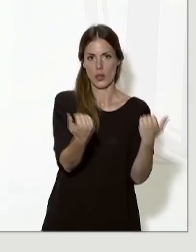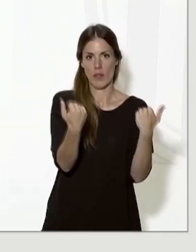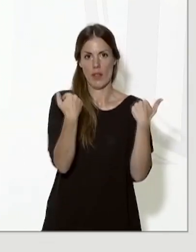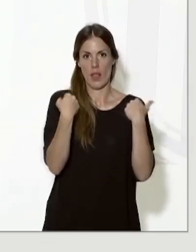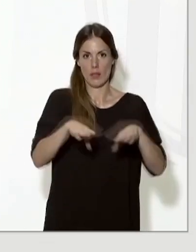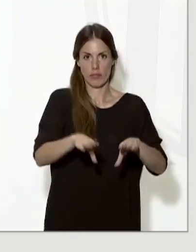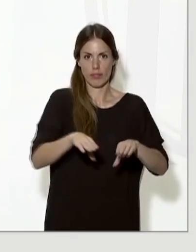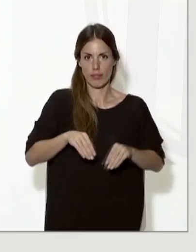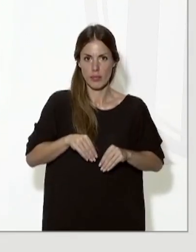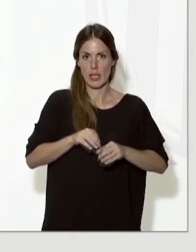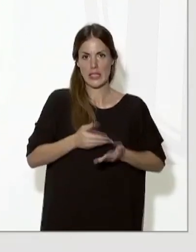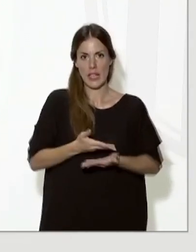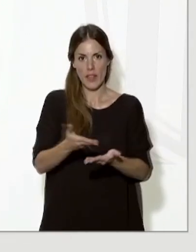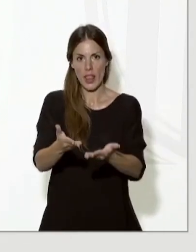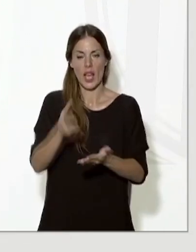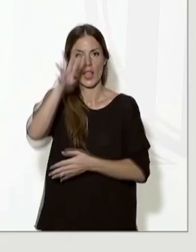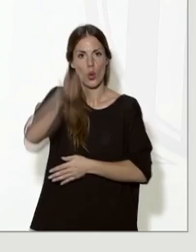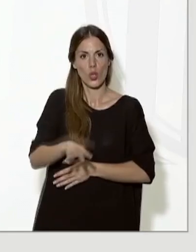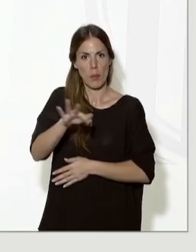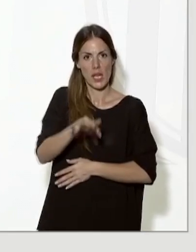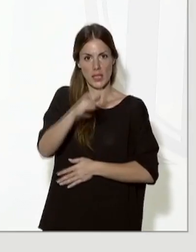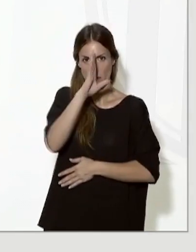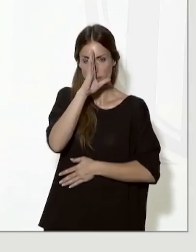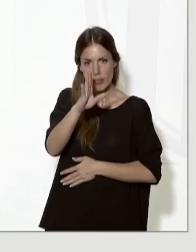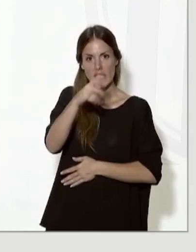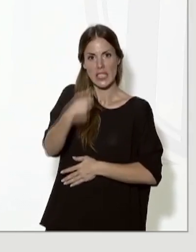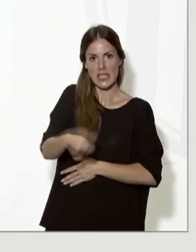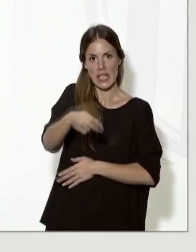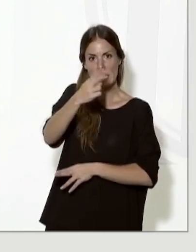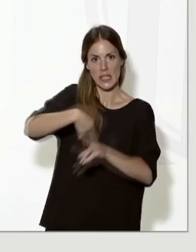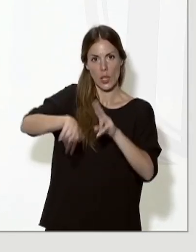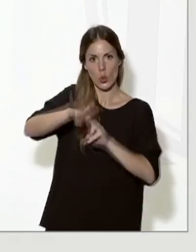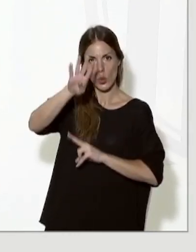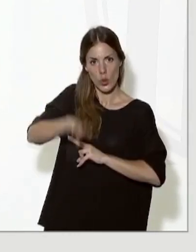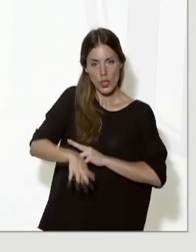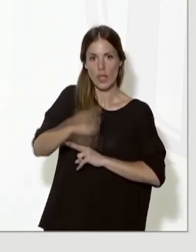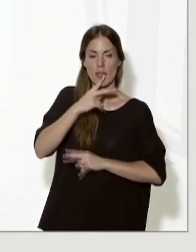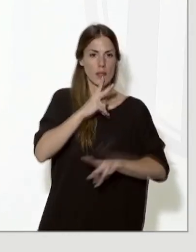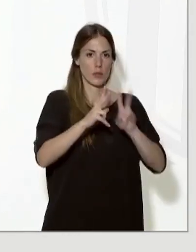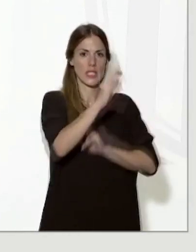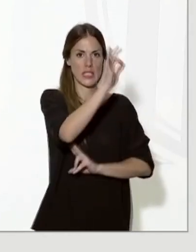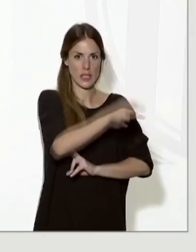Al servei de Catalunya i amb lleialtat al president de la Generalitat de Catalunya? Sí.